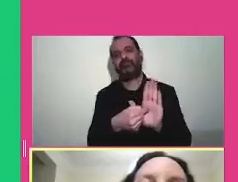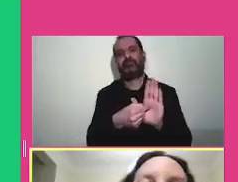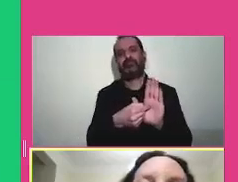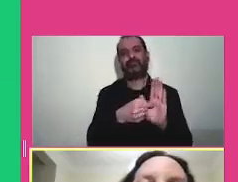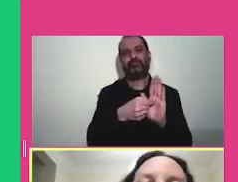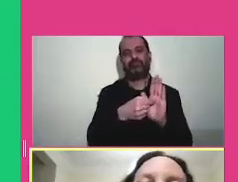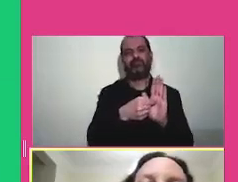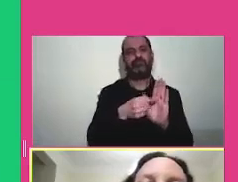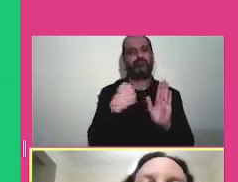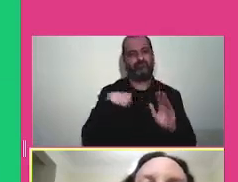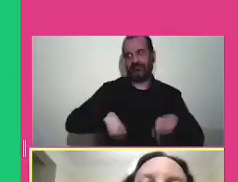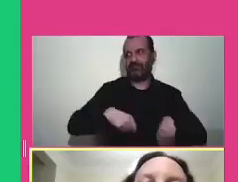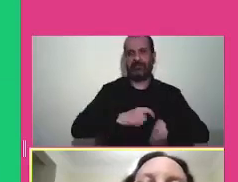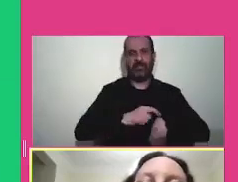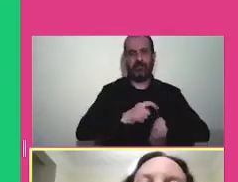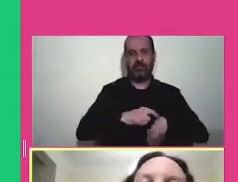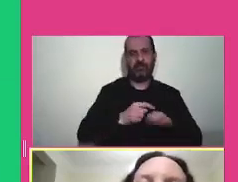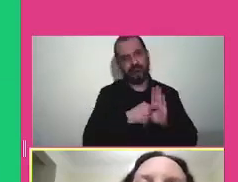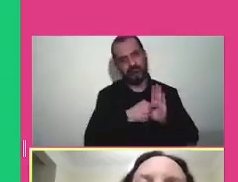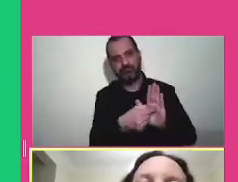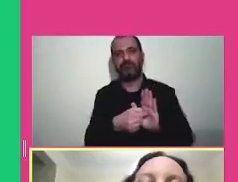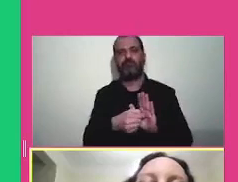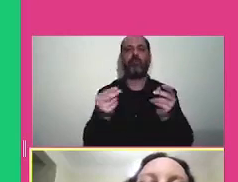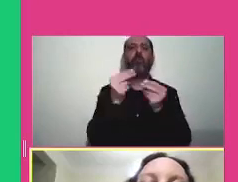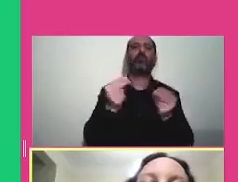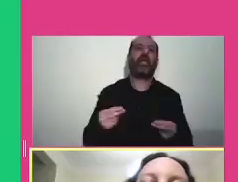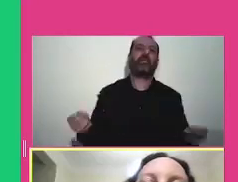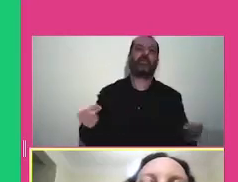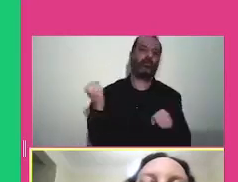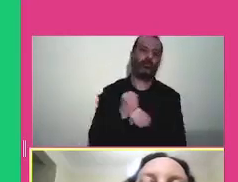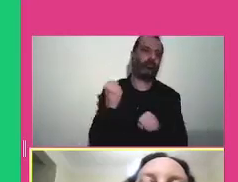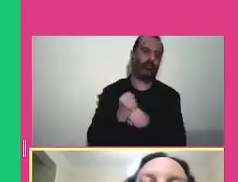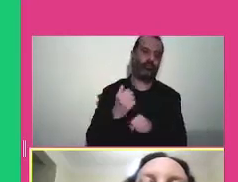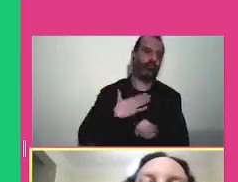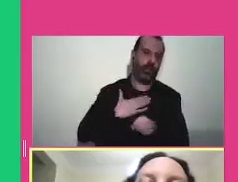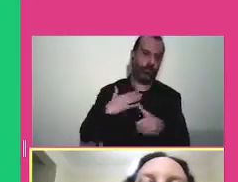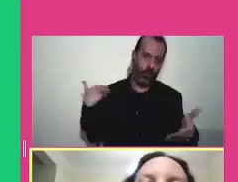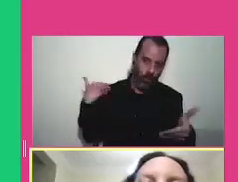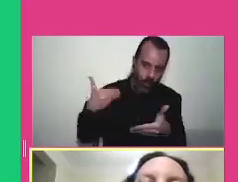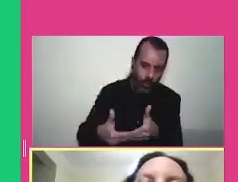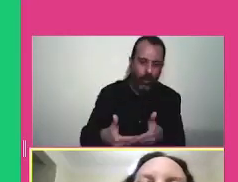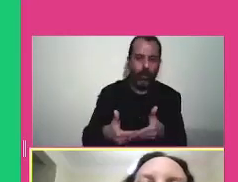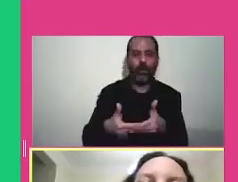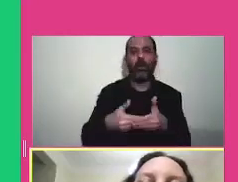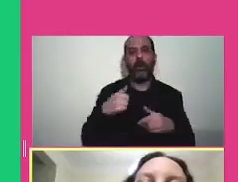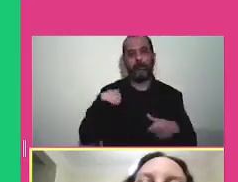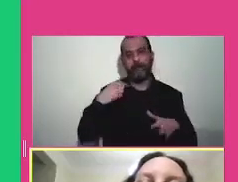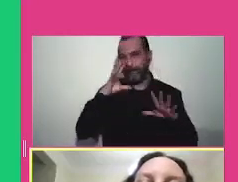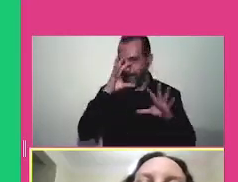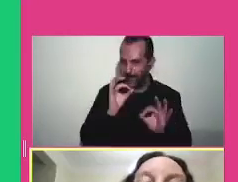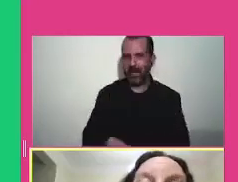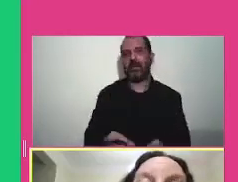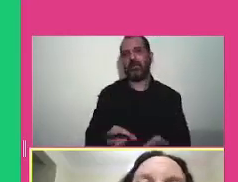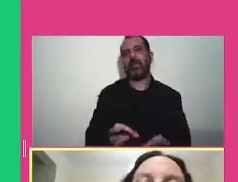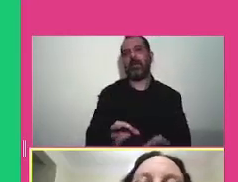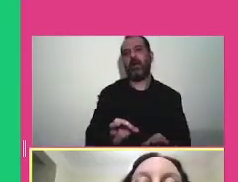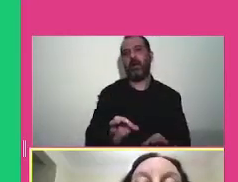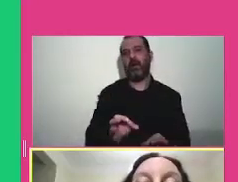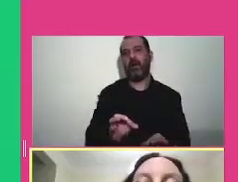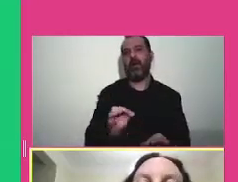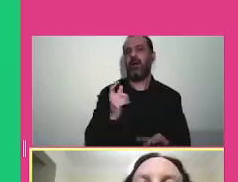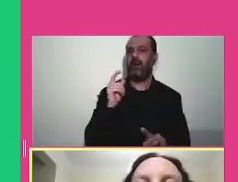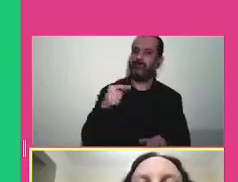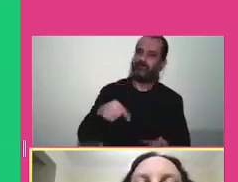της παρουσίασης των αποτελεσμάτων του έργου, όπου θα ήθελα πραγματικά να σας προσκαλέσω